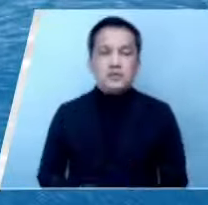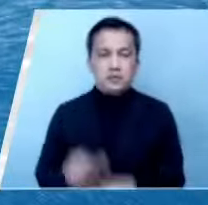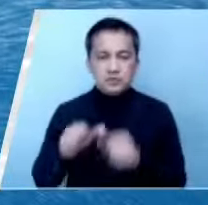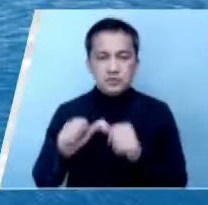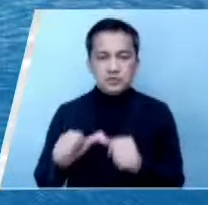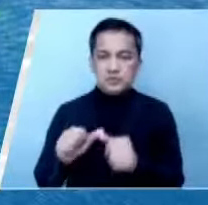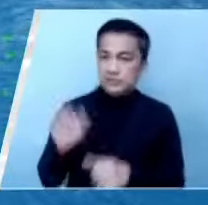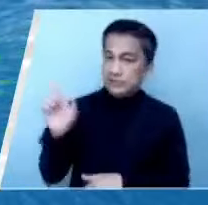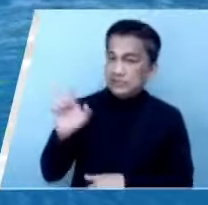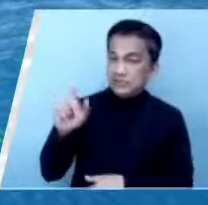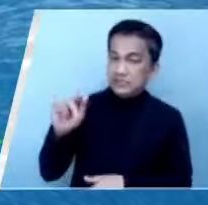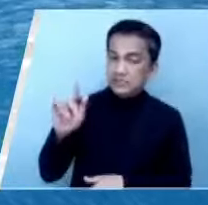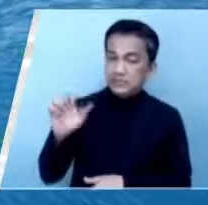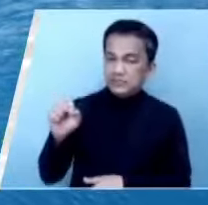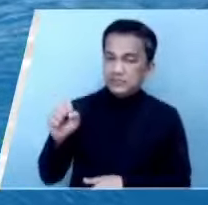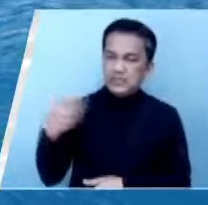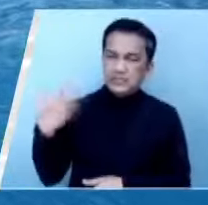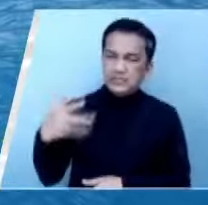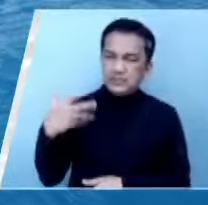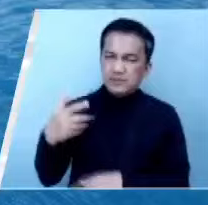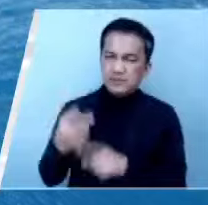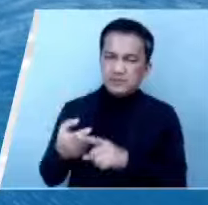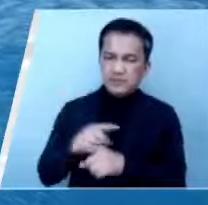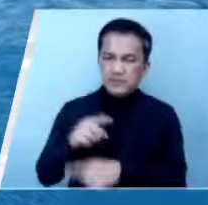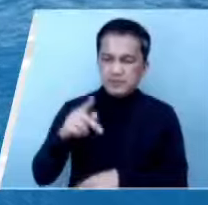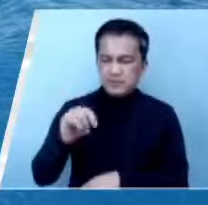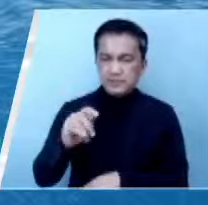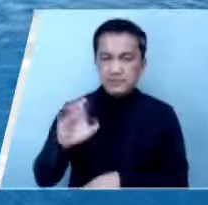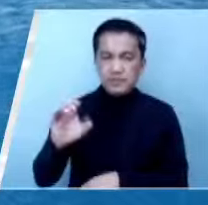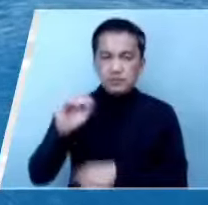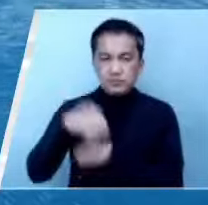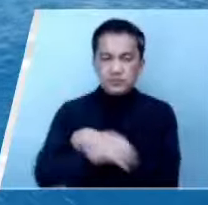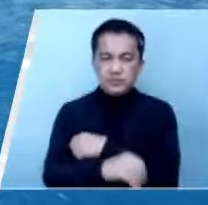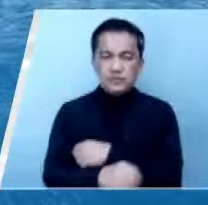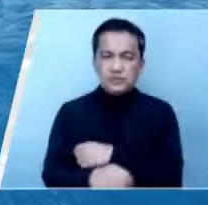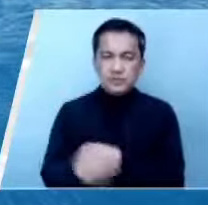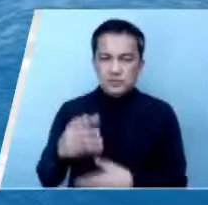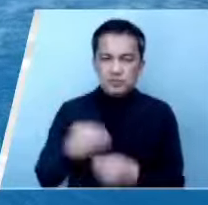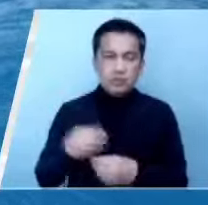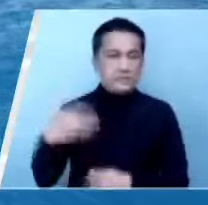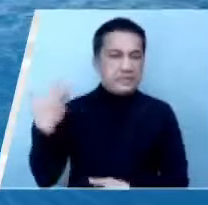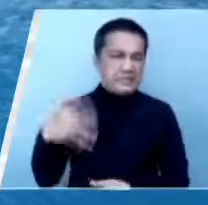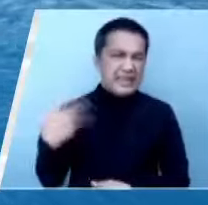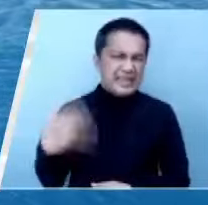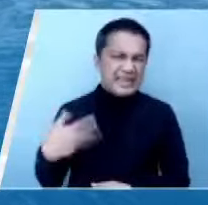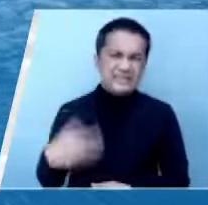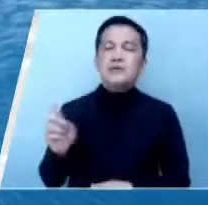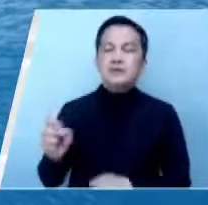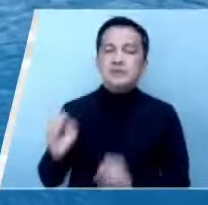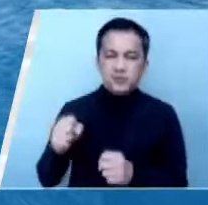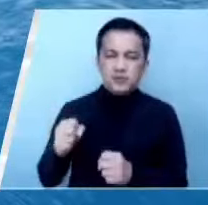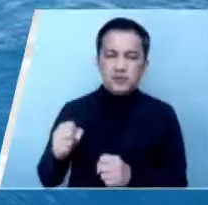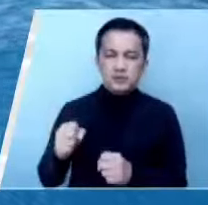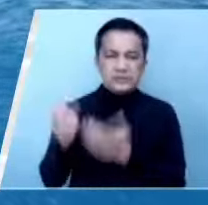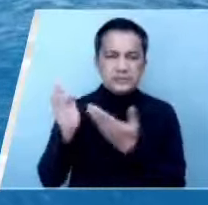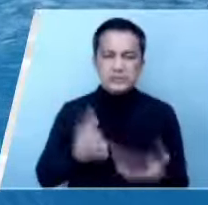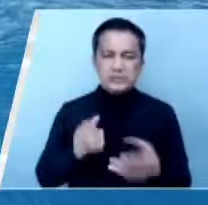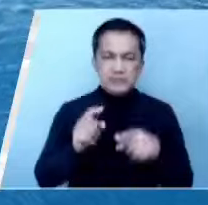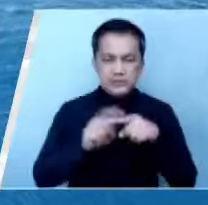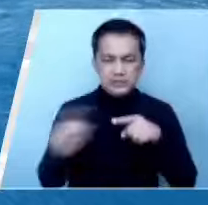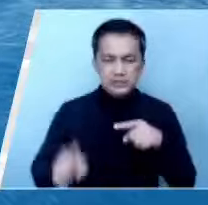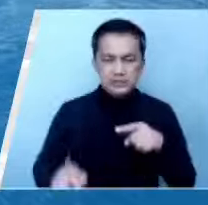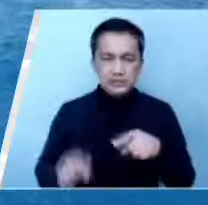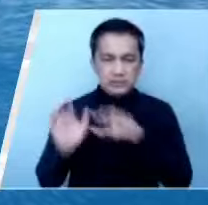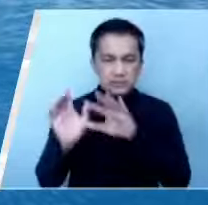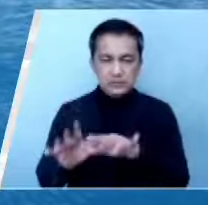easterlies o yung pong mainat na hangin galing sa Pacific Ocean. At bukod sa alinsangan, posible rin niyang magdulot ng thunderstorms na magpapaulan sa